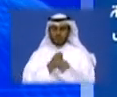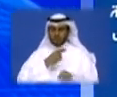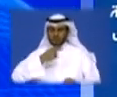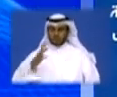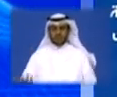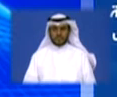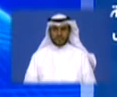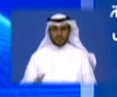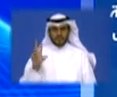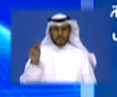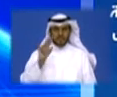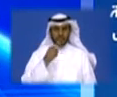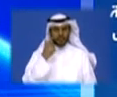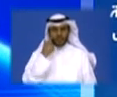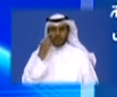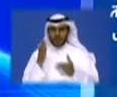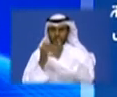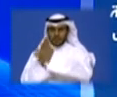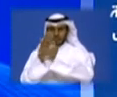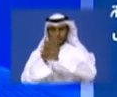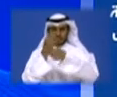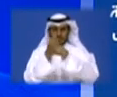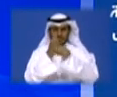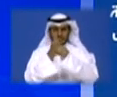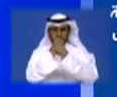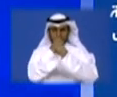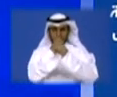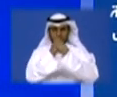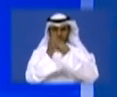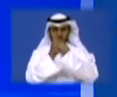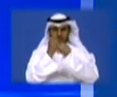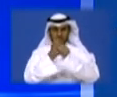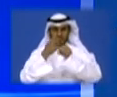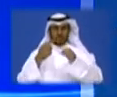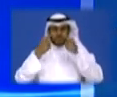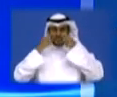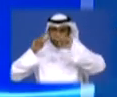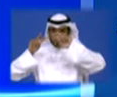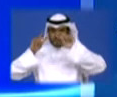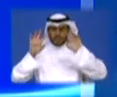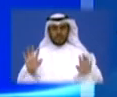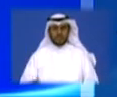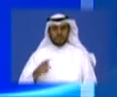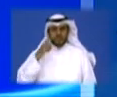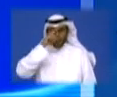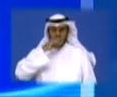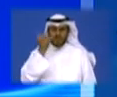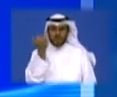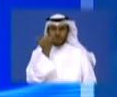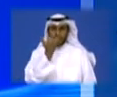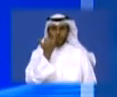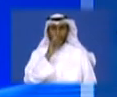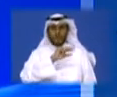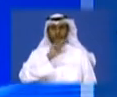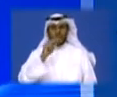كافة الجهات المعنية للعمل على تلافي الملاحظات التي وردت في التقرير واتخاذ ما يلزم من إجراءات